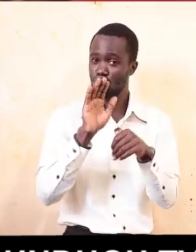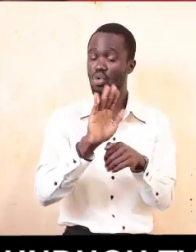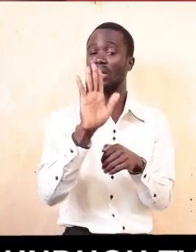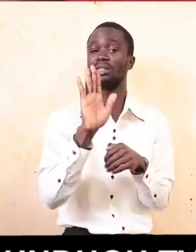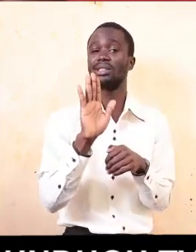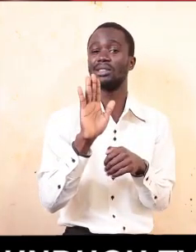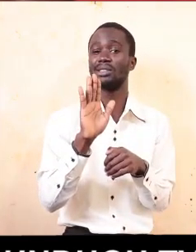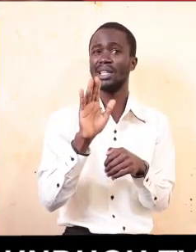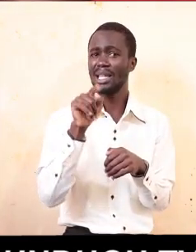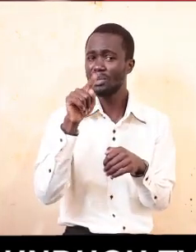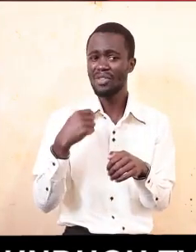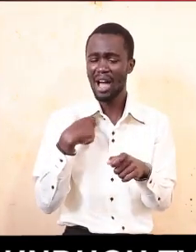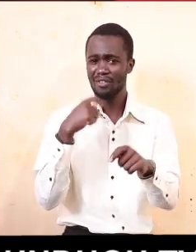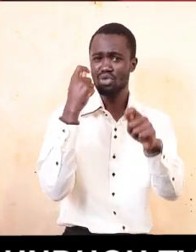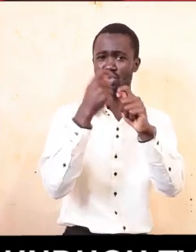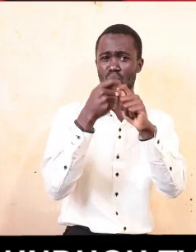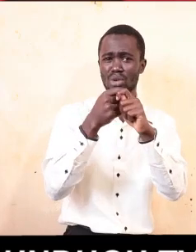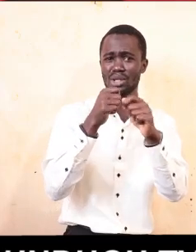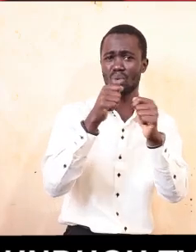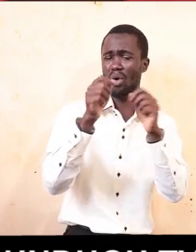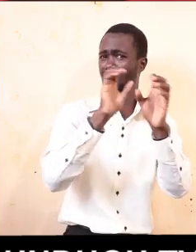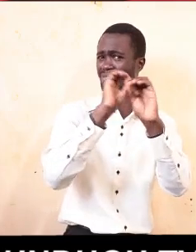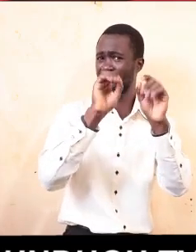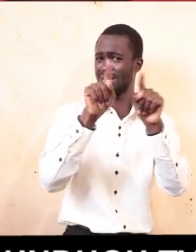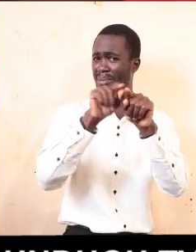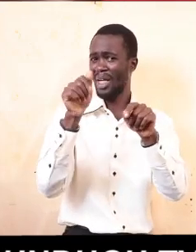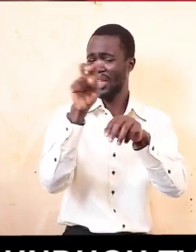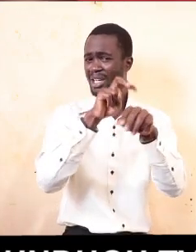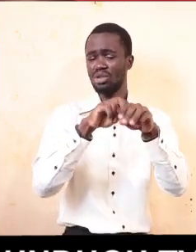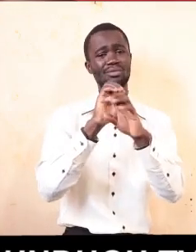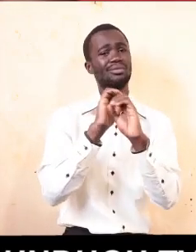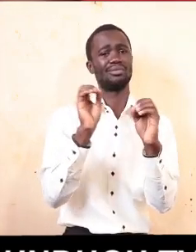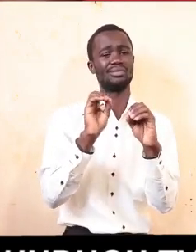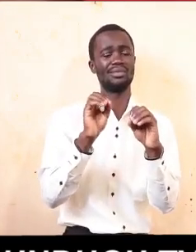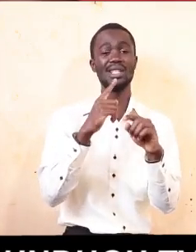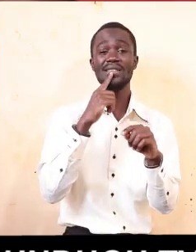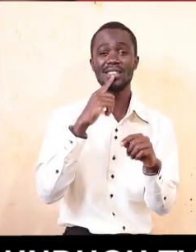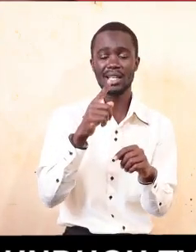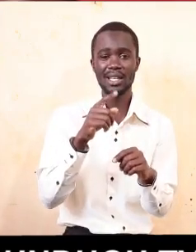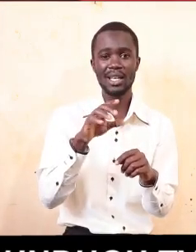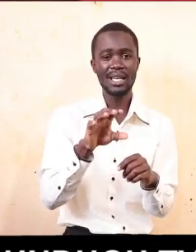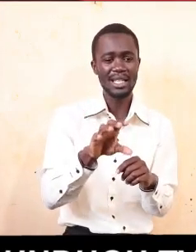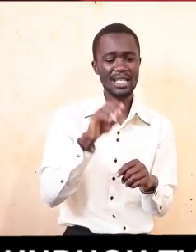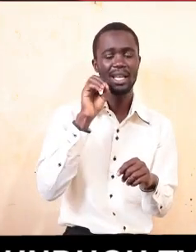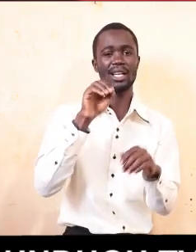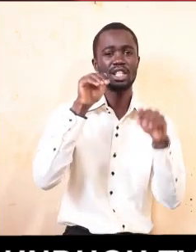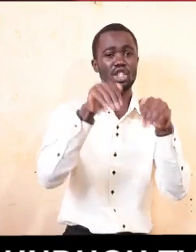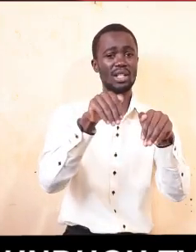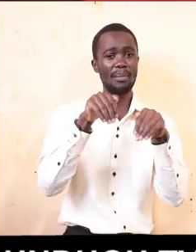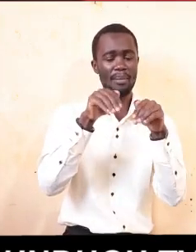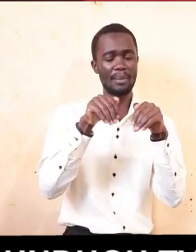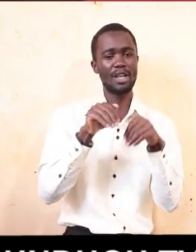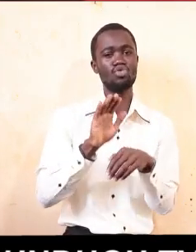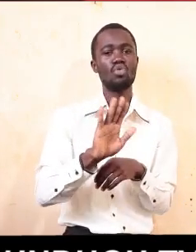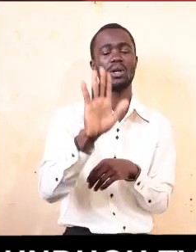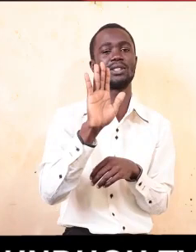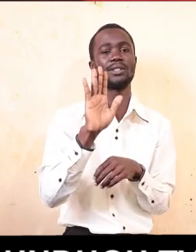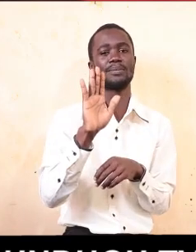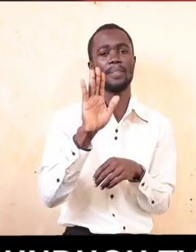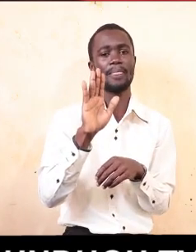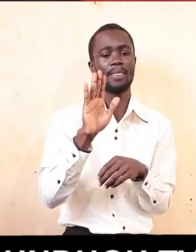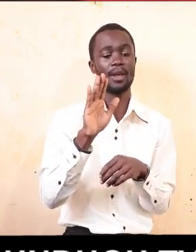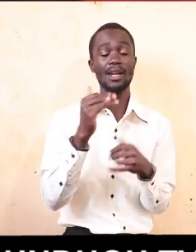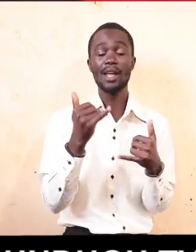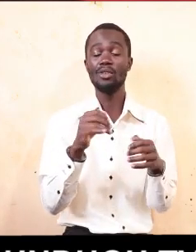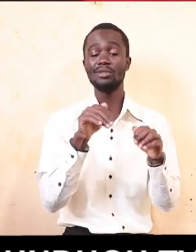silaha kama hawa mataifa mengine. Yani fueni majembe yenu. Na haya